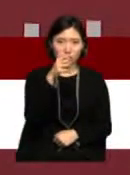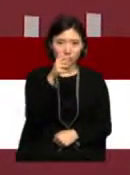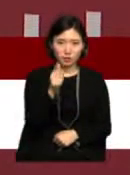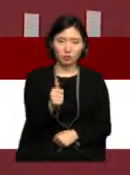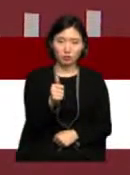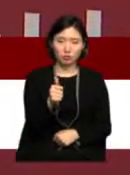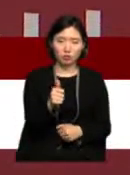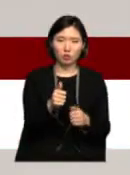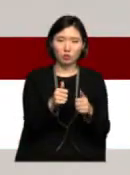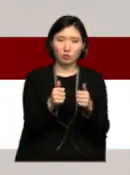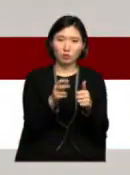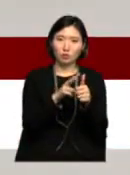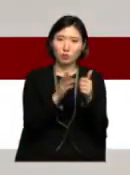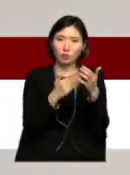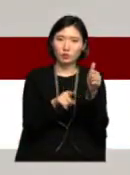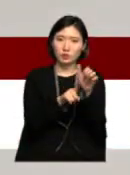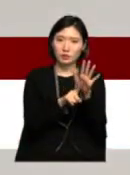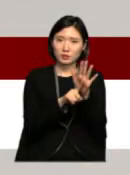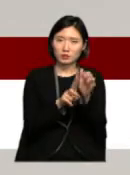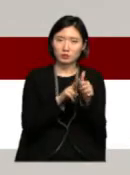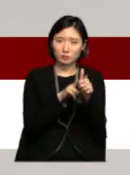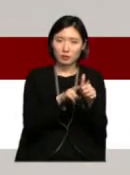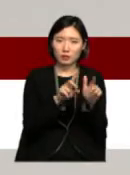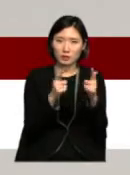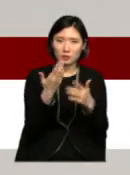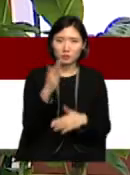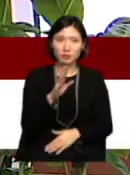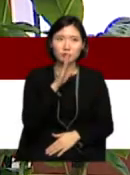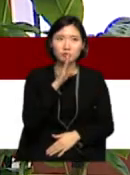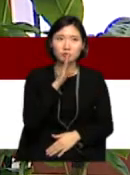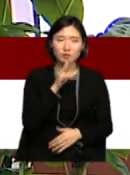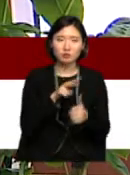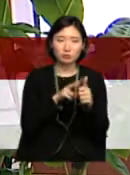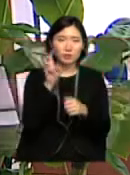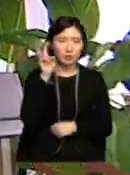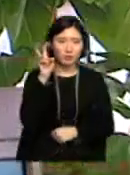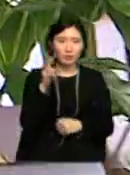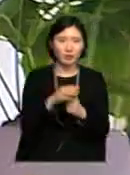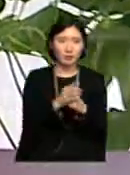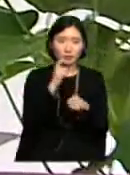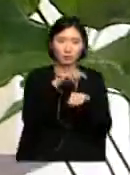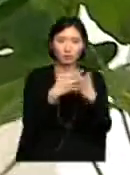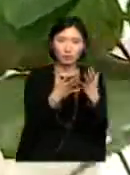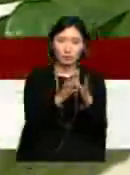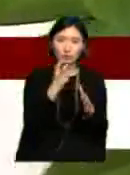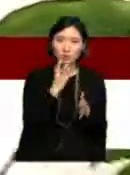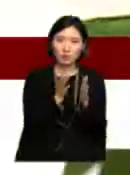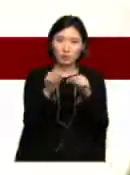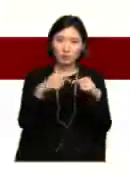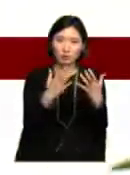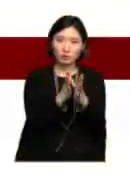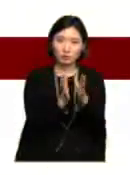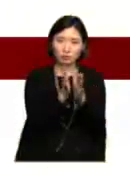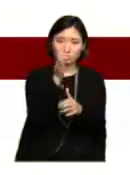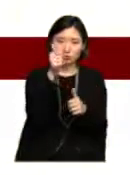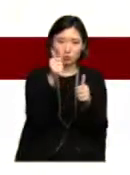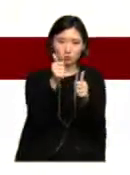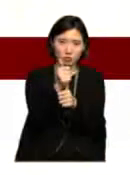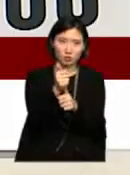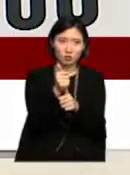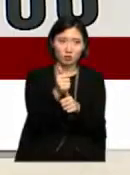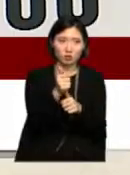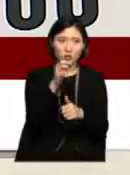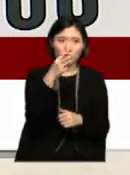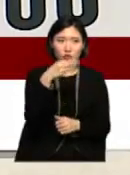않았지만 사실상 본선행을 확정했다는 지역 분위기입니다. 이에 민주당에선 서울시 행정 1부시장을 역임한 류경기